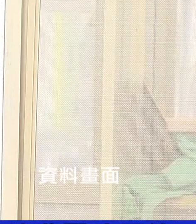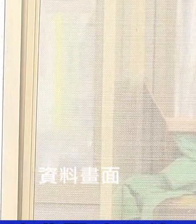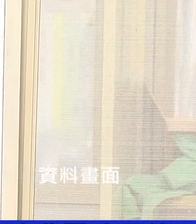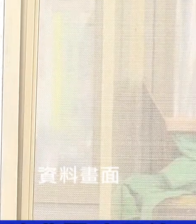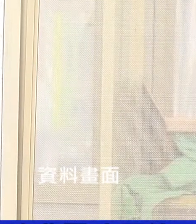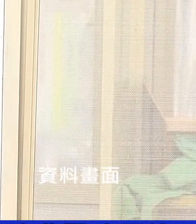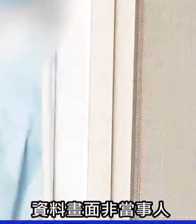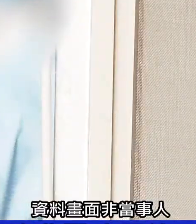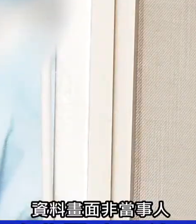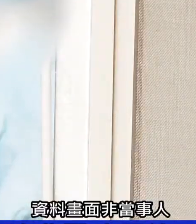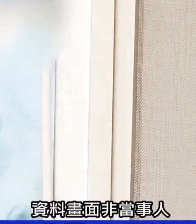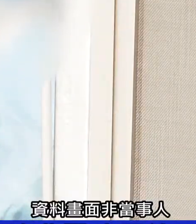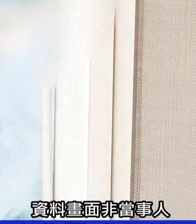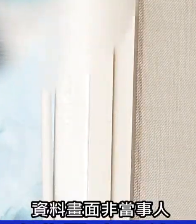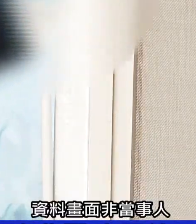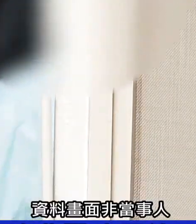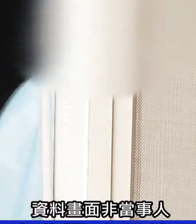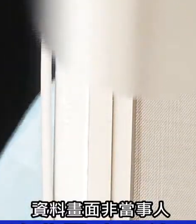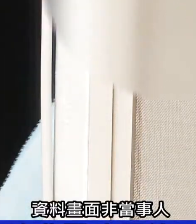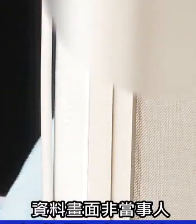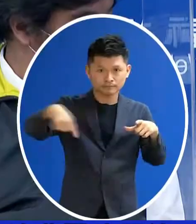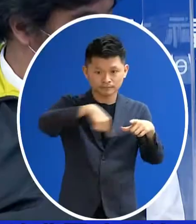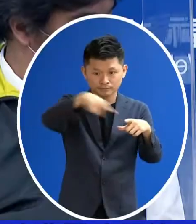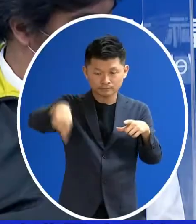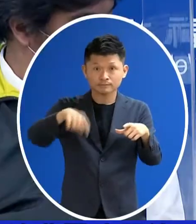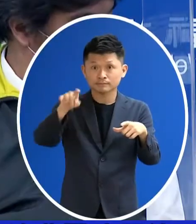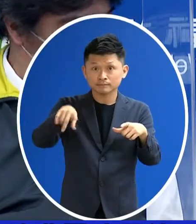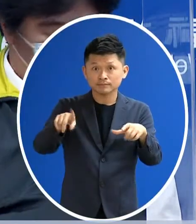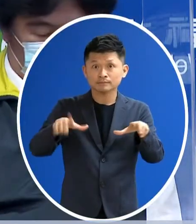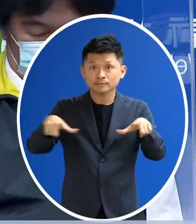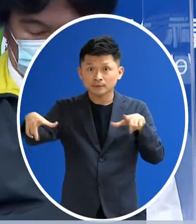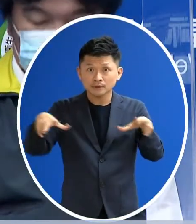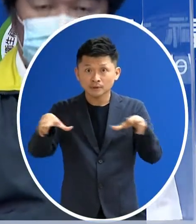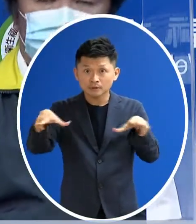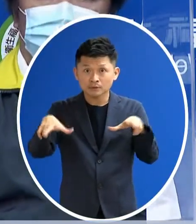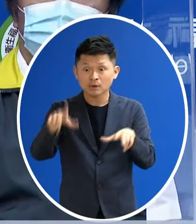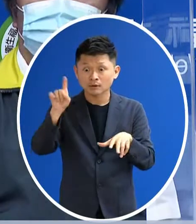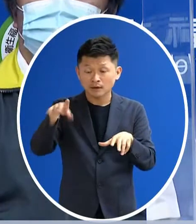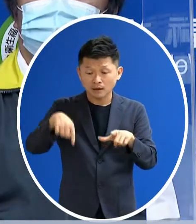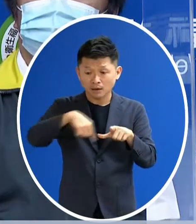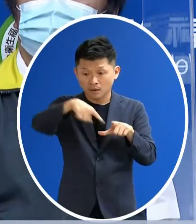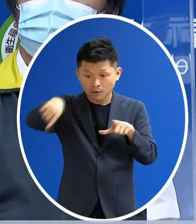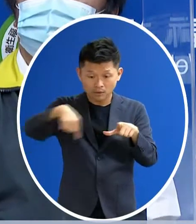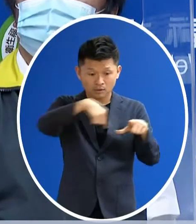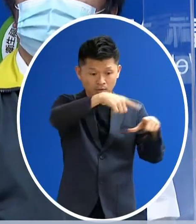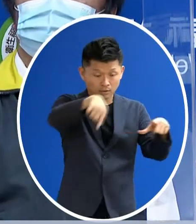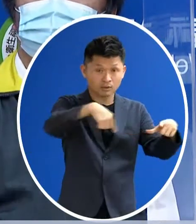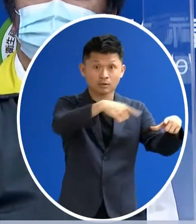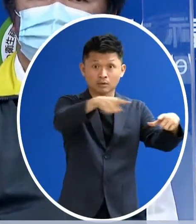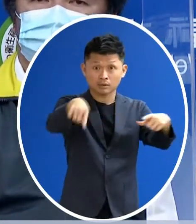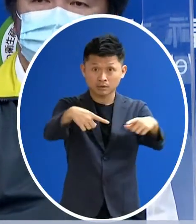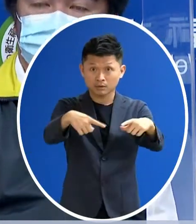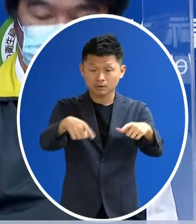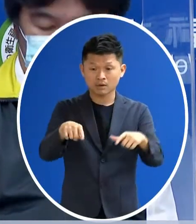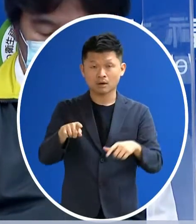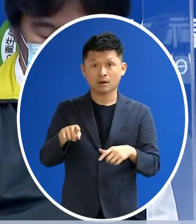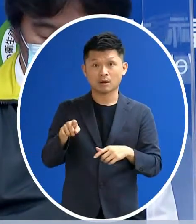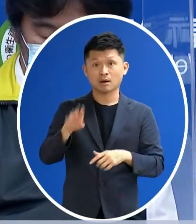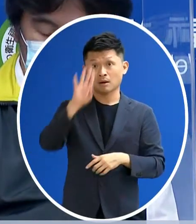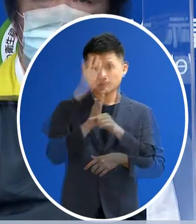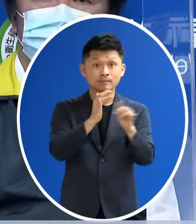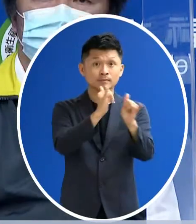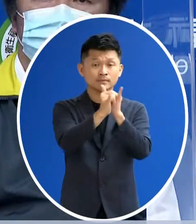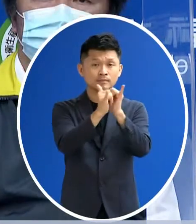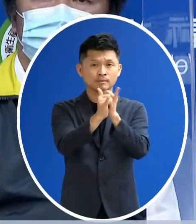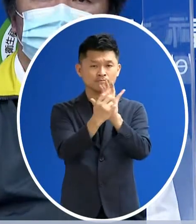没症状，也跑去筛检，想要筛个心安， 画出相关的热点区，换句话说，这个区域是确诊人去最多